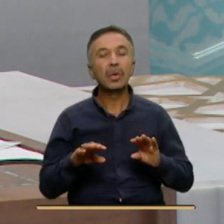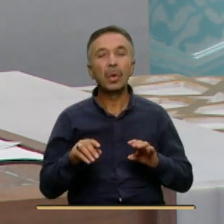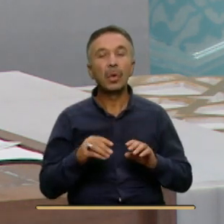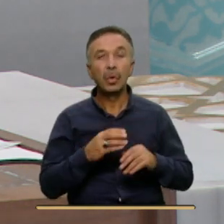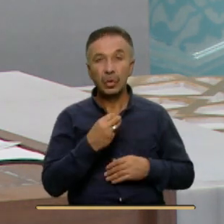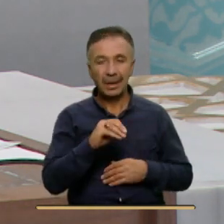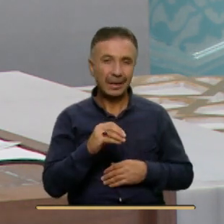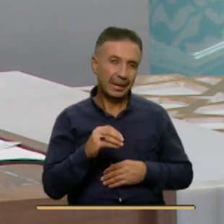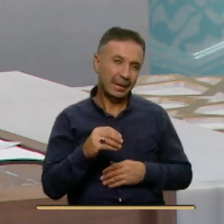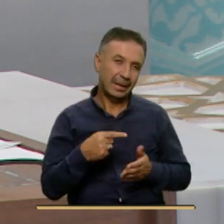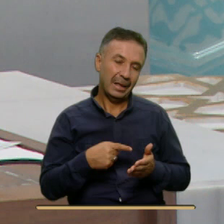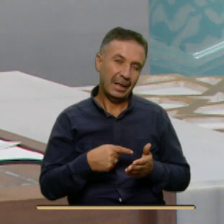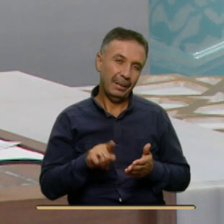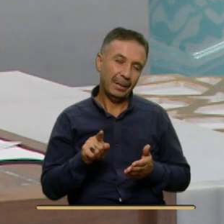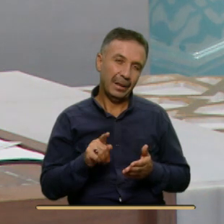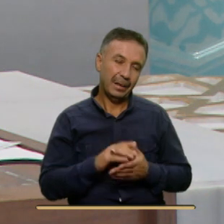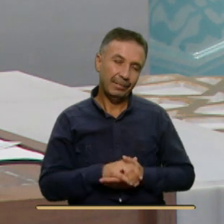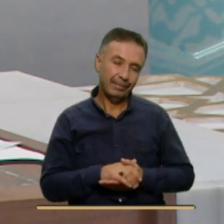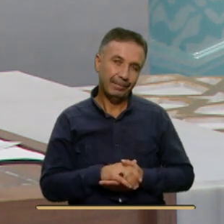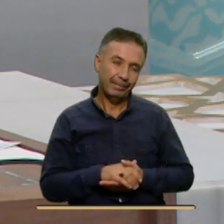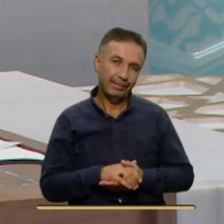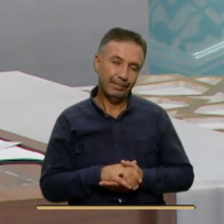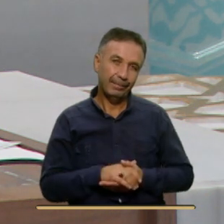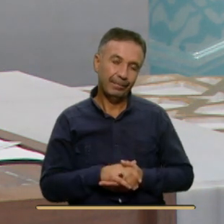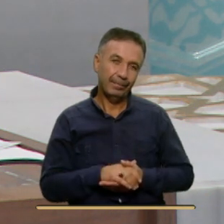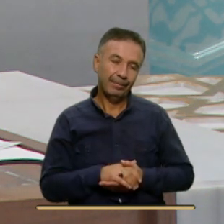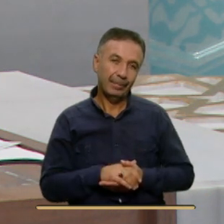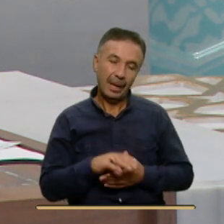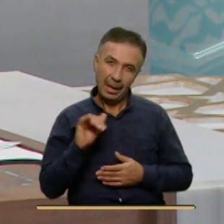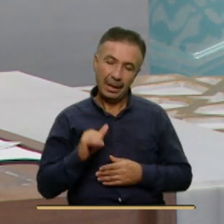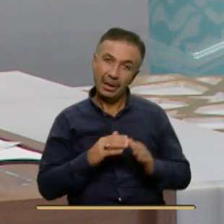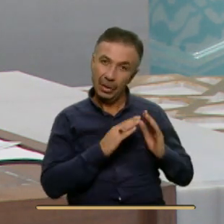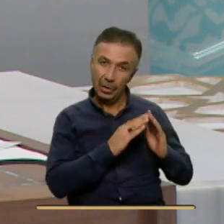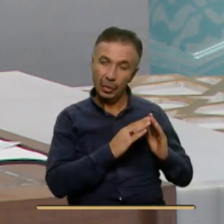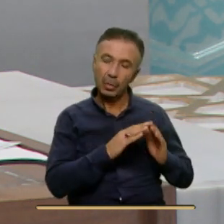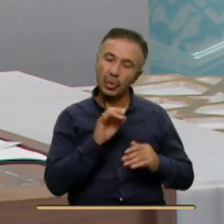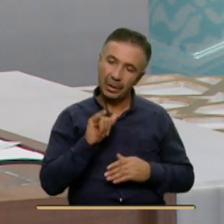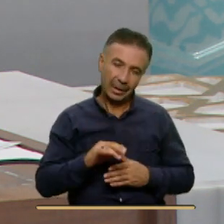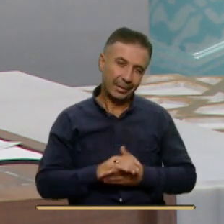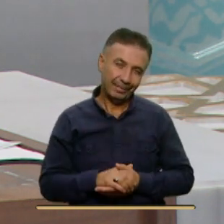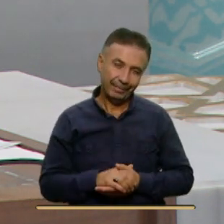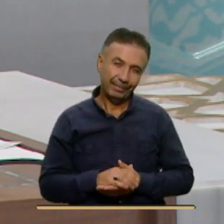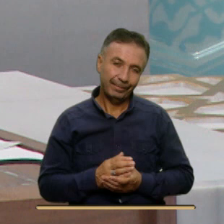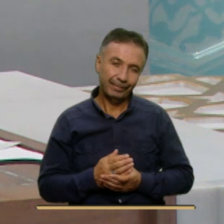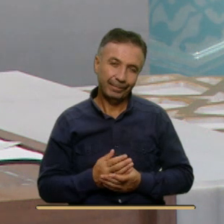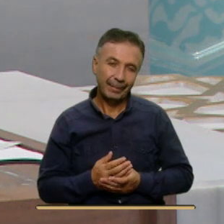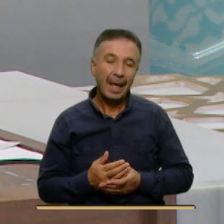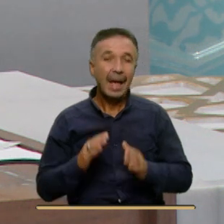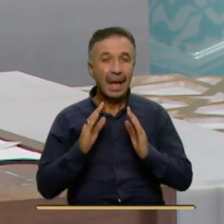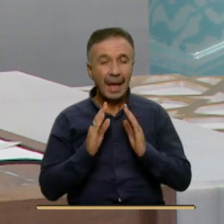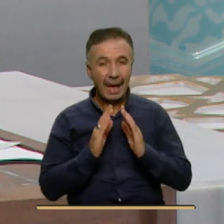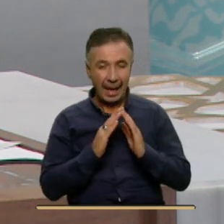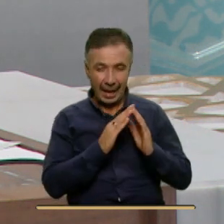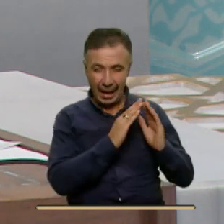Şufa hakkı İslam hukukunda olan bir hak. Komşuluk hakkı değerli müminler. Evin